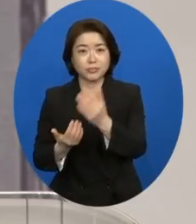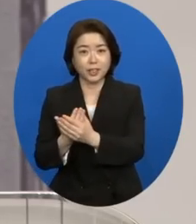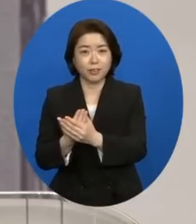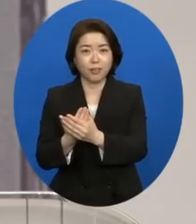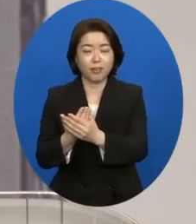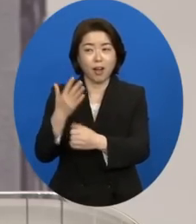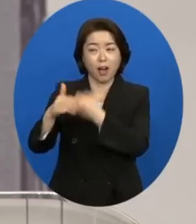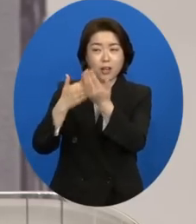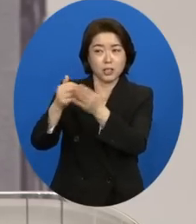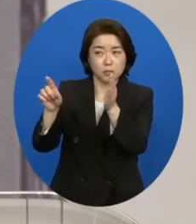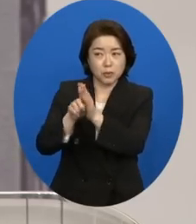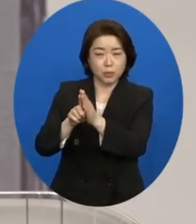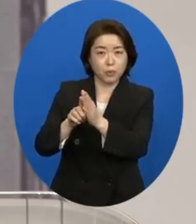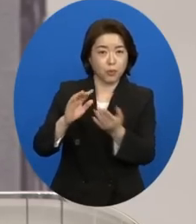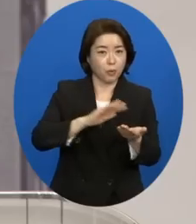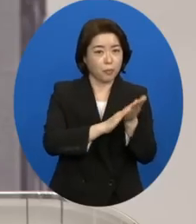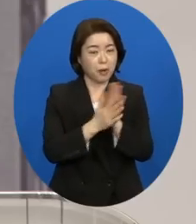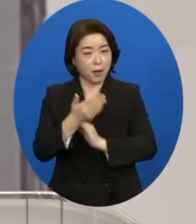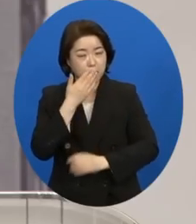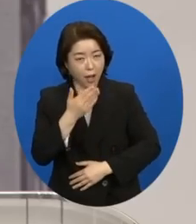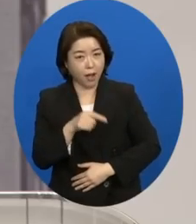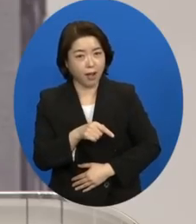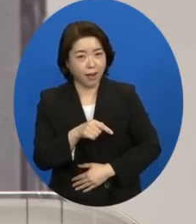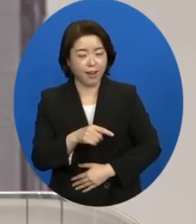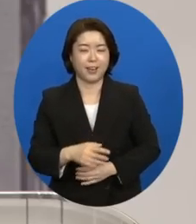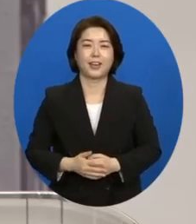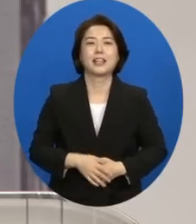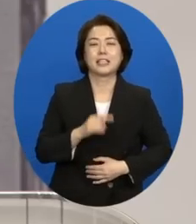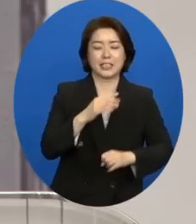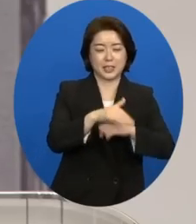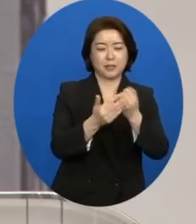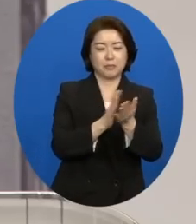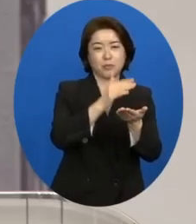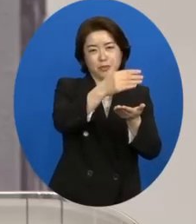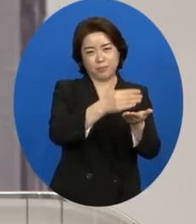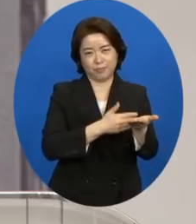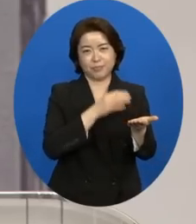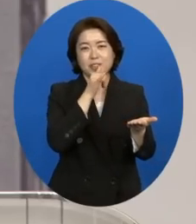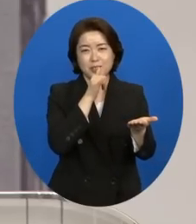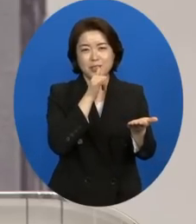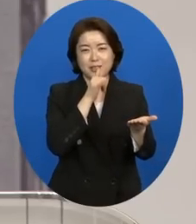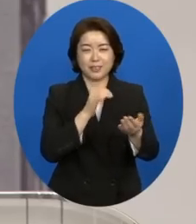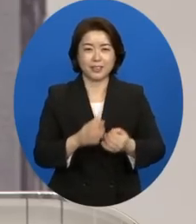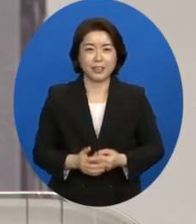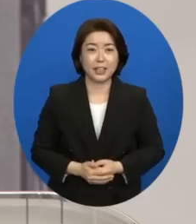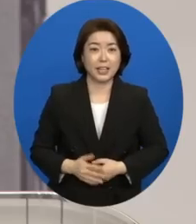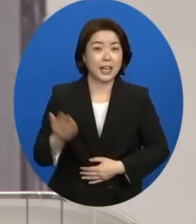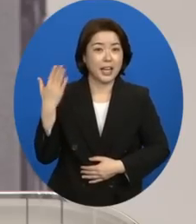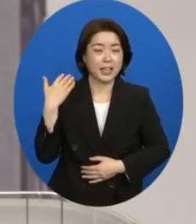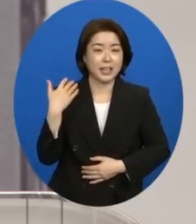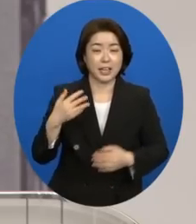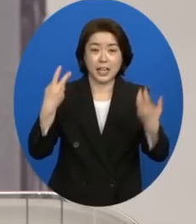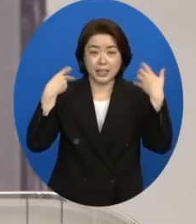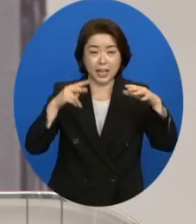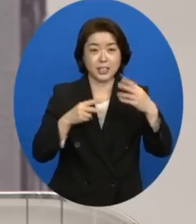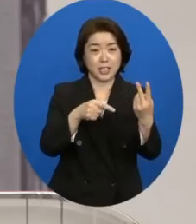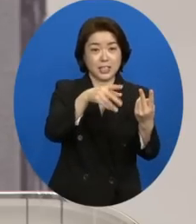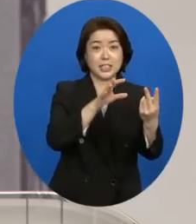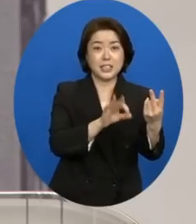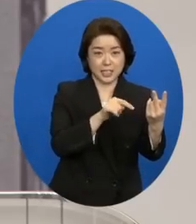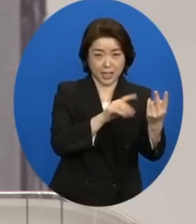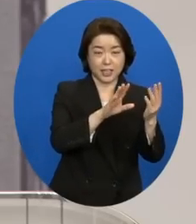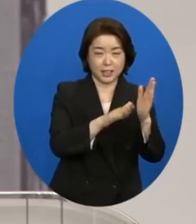있었을까 굉장히 궁금하죠 그것이 오늘 본문의 이야기입니다 아 지난 다니엘서 2장 다룰 때 첫 번째 꿈을 꿨다고